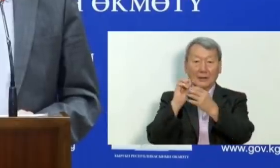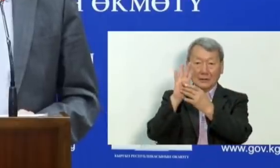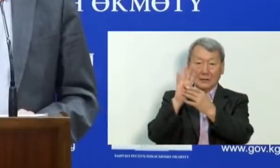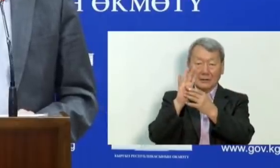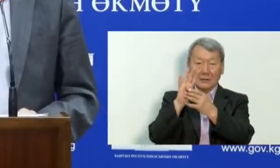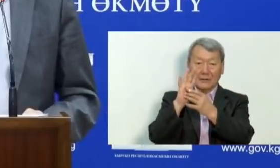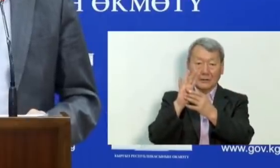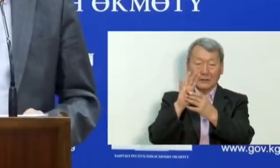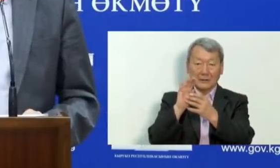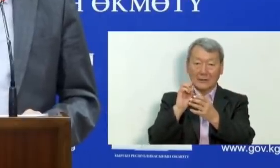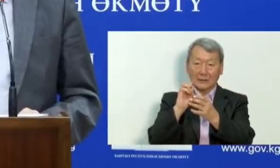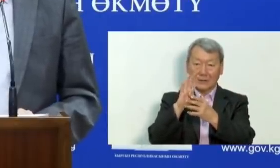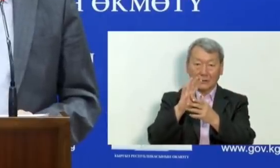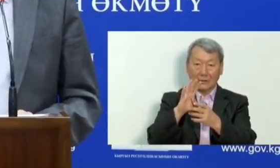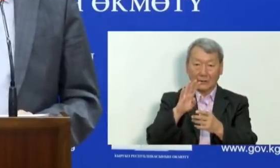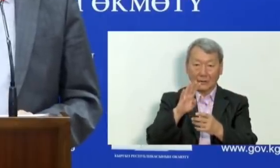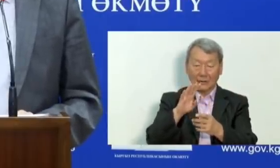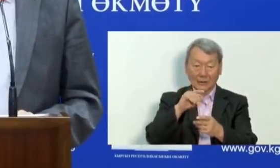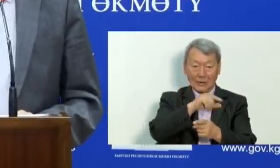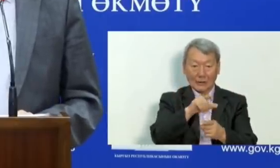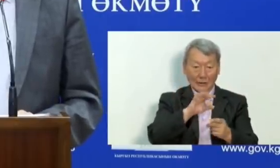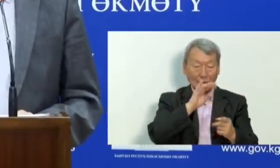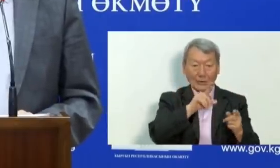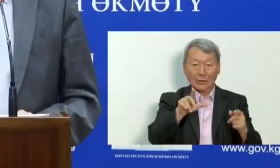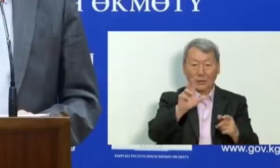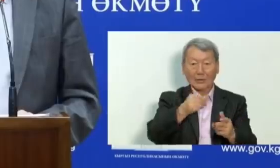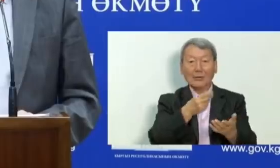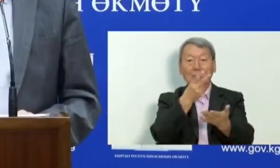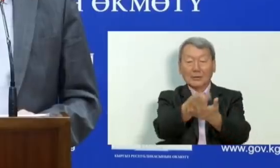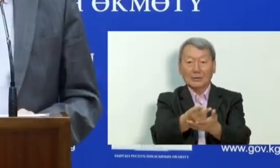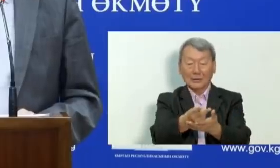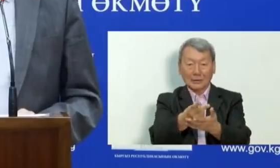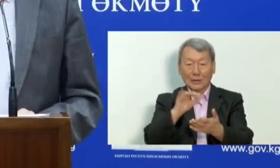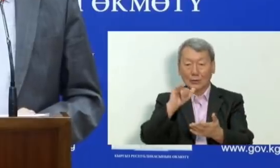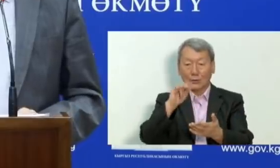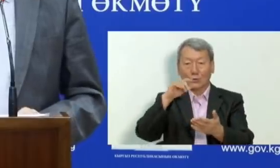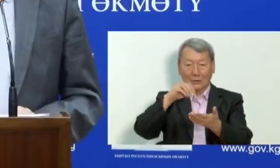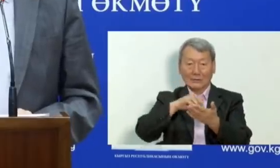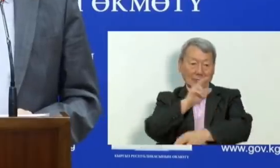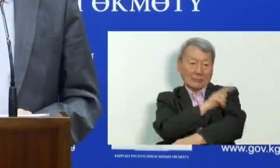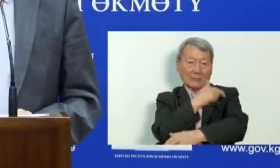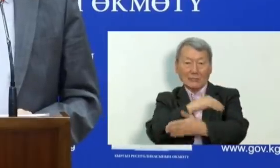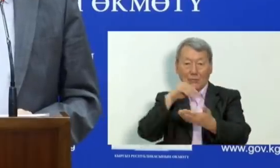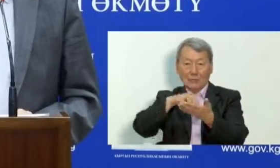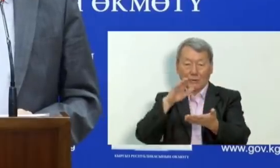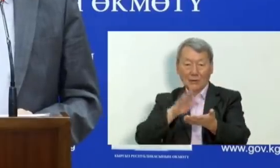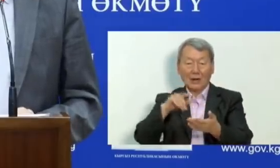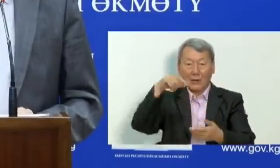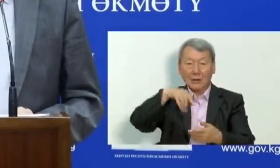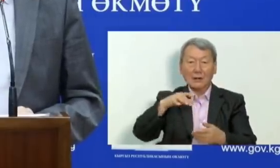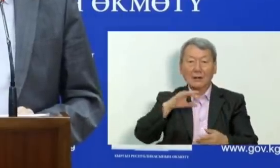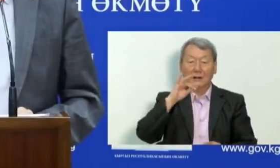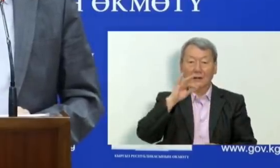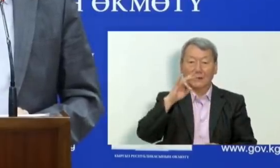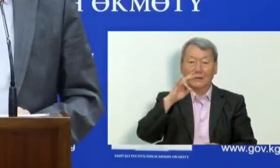14 жылдан баштап бул бейтап диспансердик учетто турган экен, баягы острый